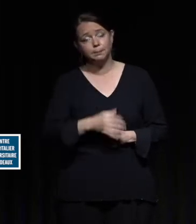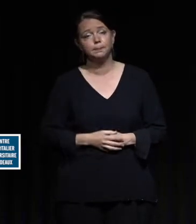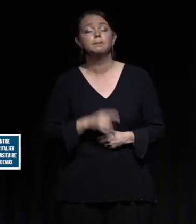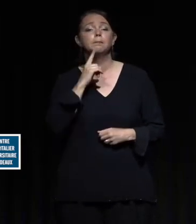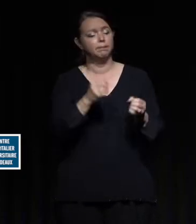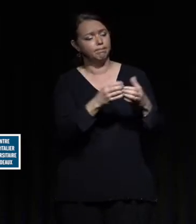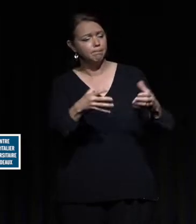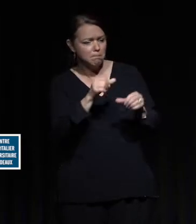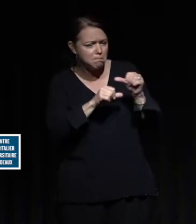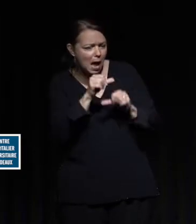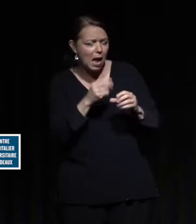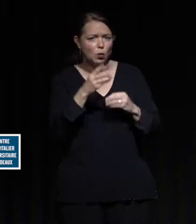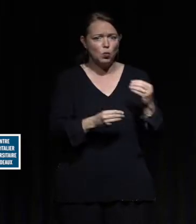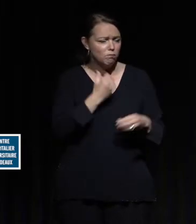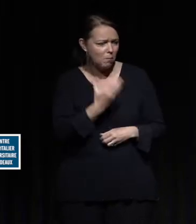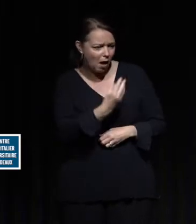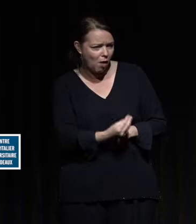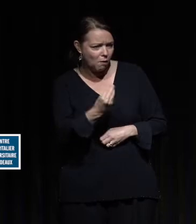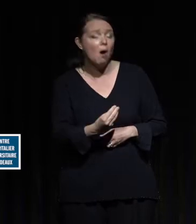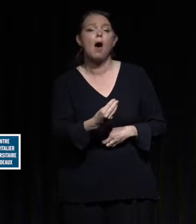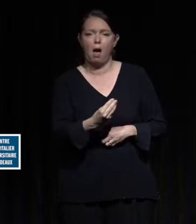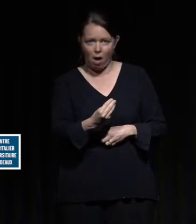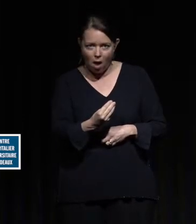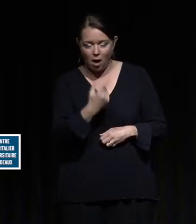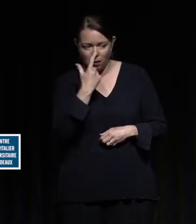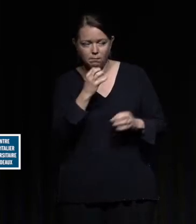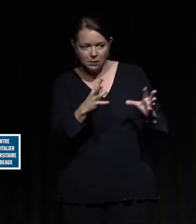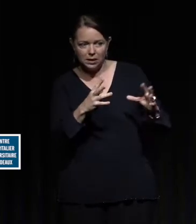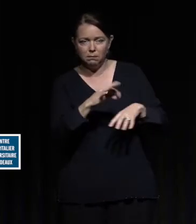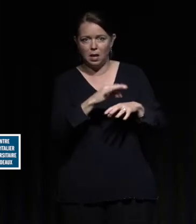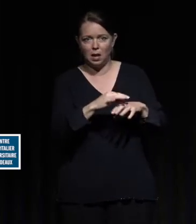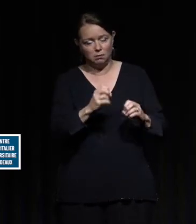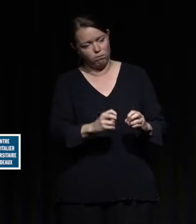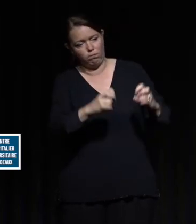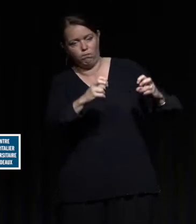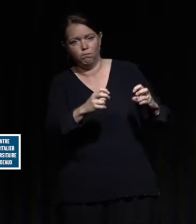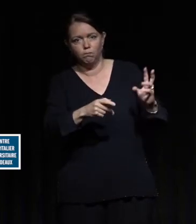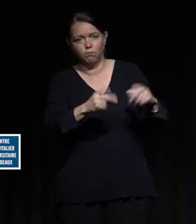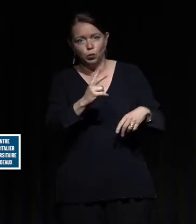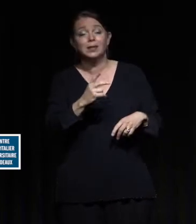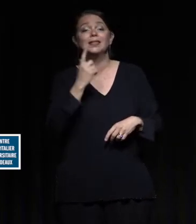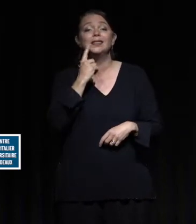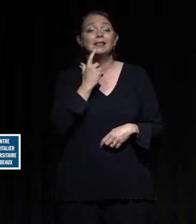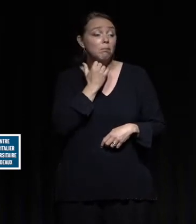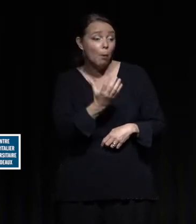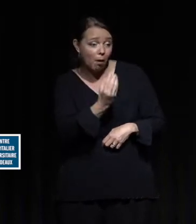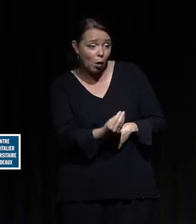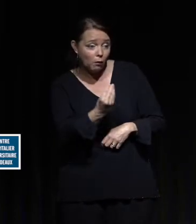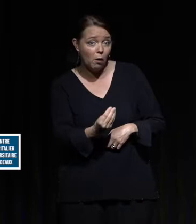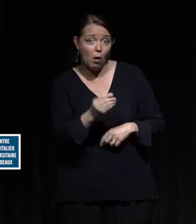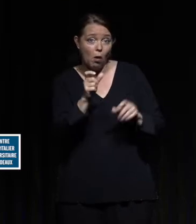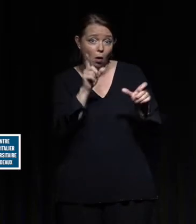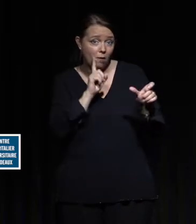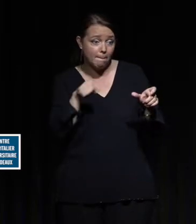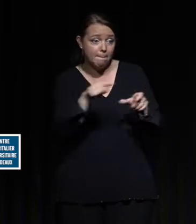femmes douloureuses ou infertiles, on monte la prévalence de cette maladie. Et globalement, si vous êtes infertile, vous avez à